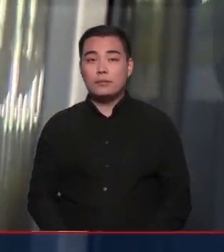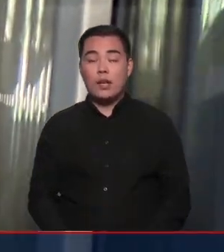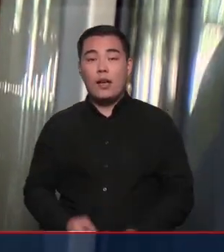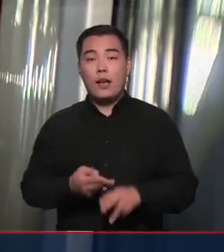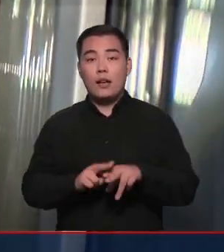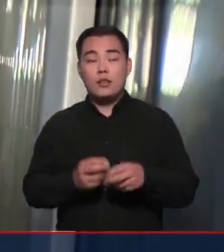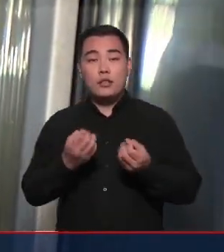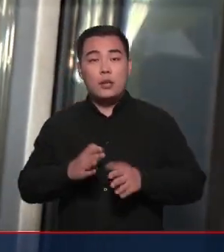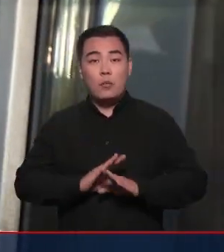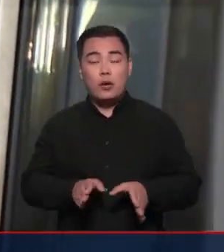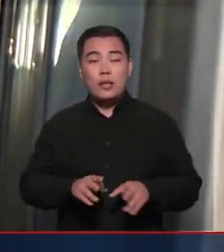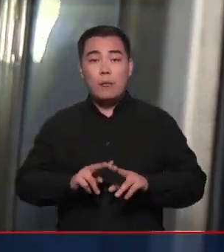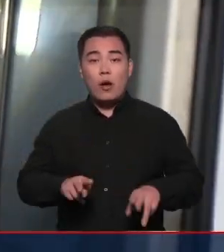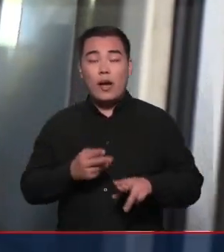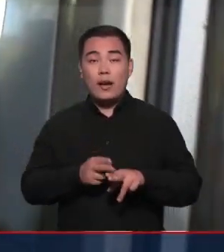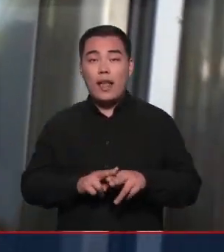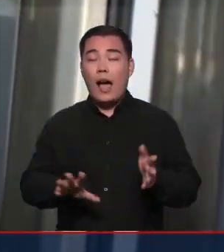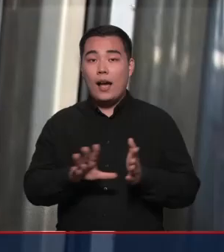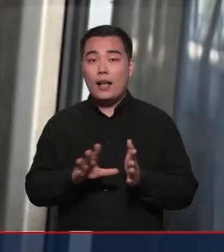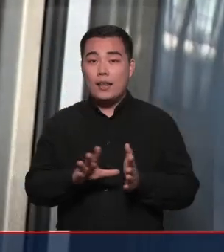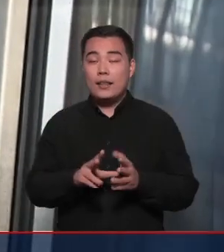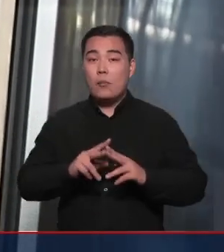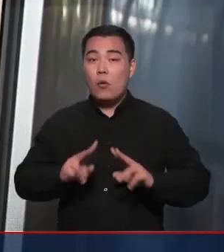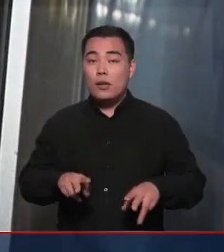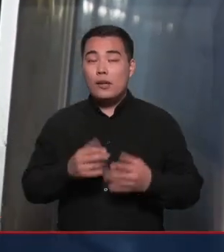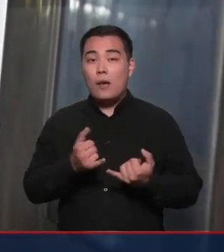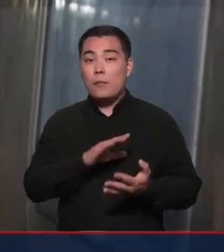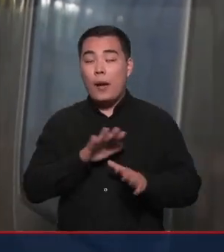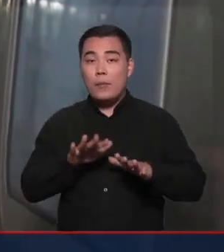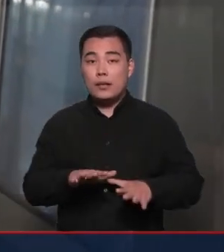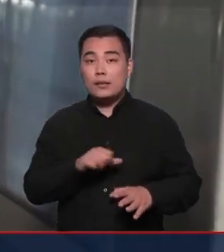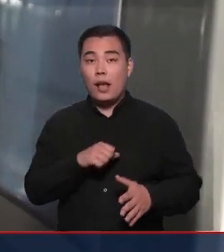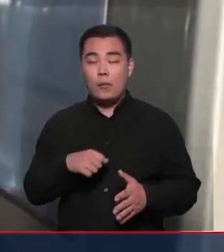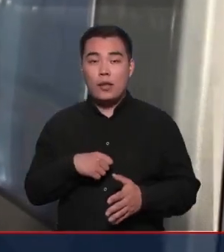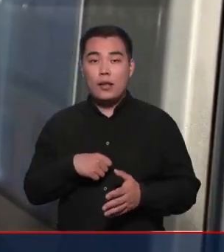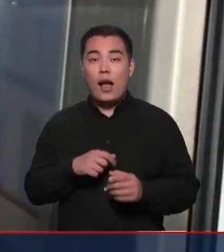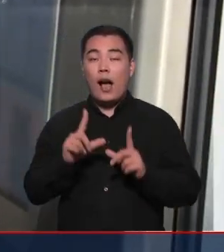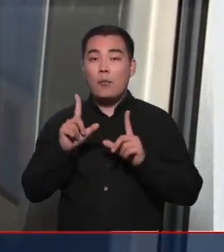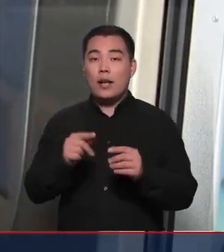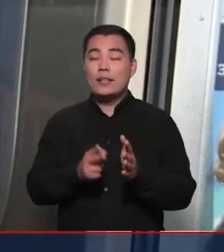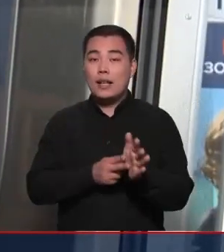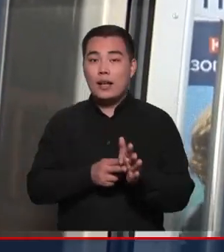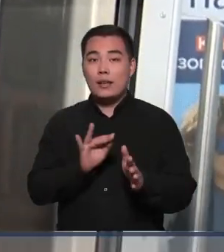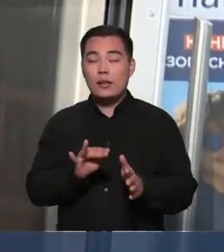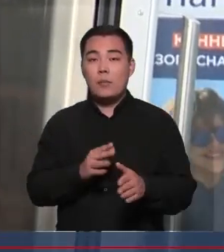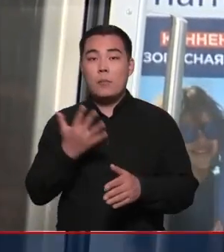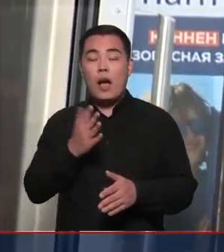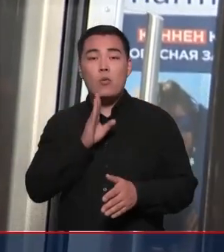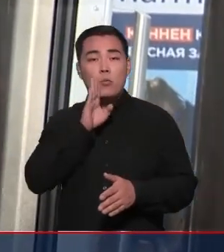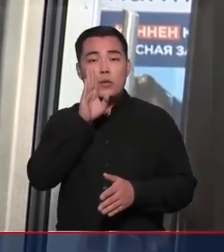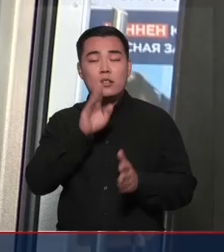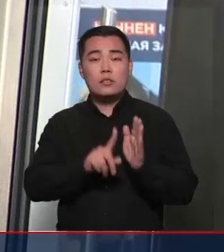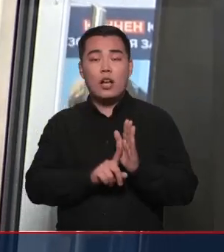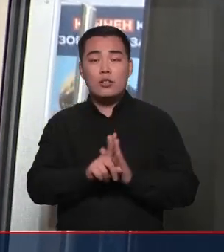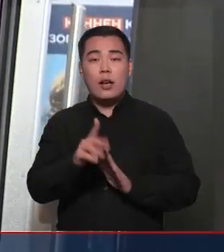Это не просто депо, это электродепо. Отсюда отправляют на линию составы и делают это в 5 утра,